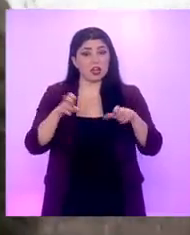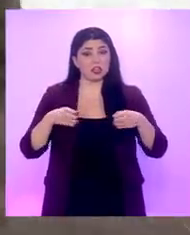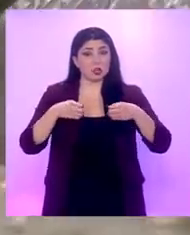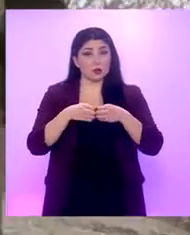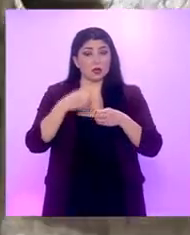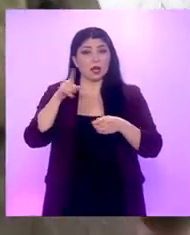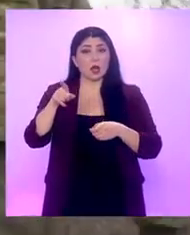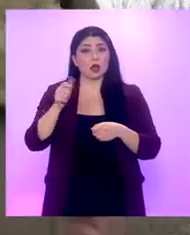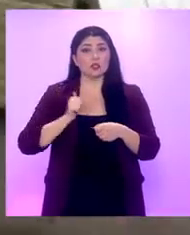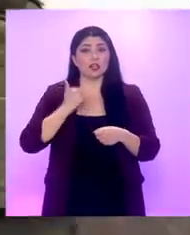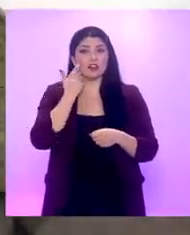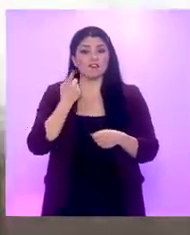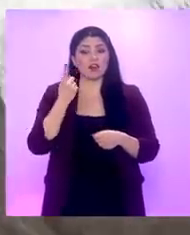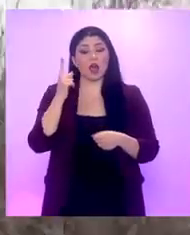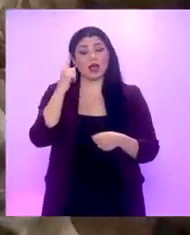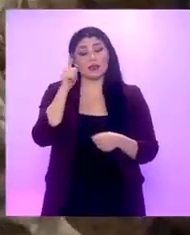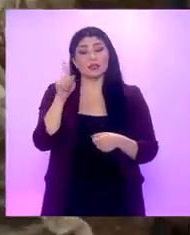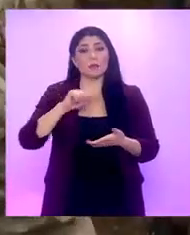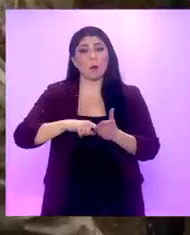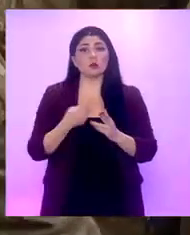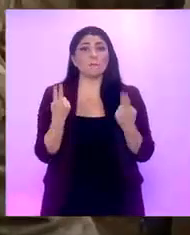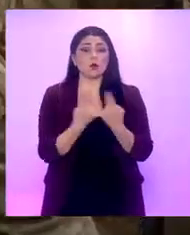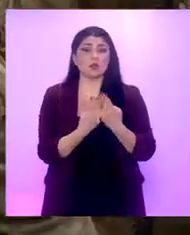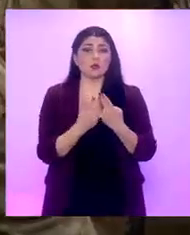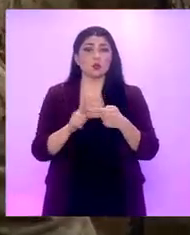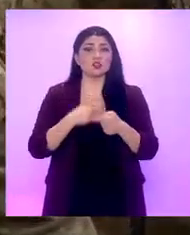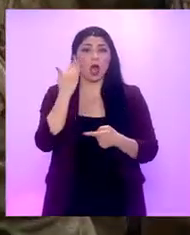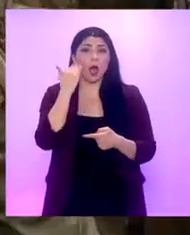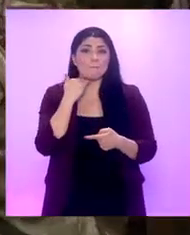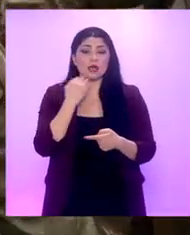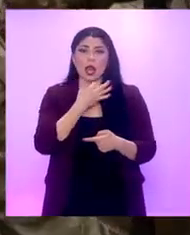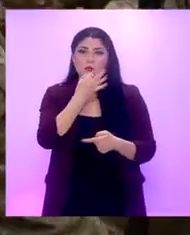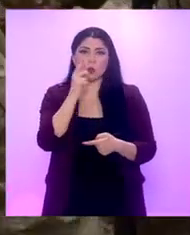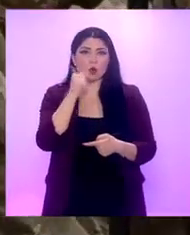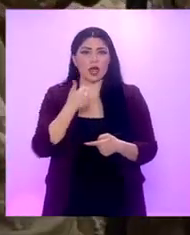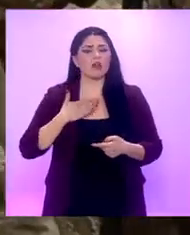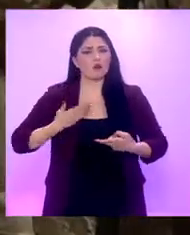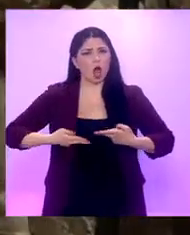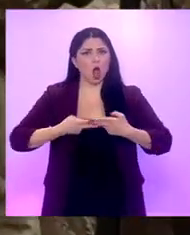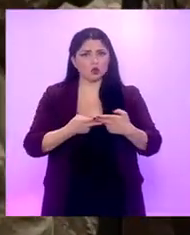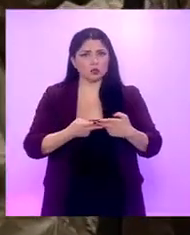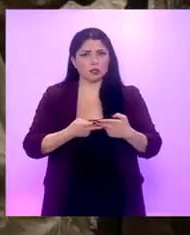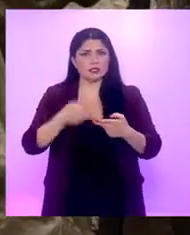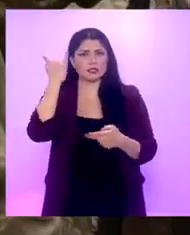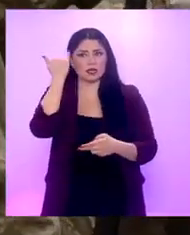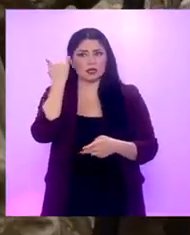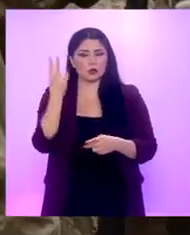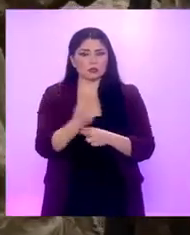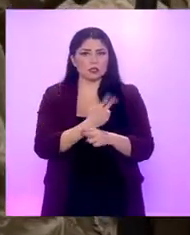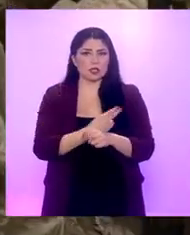retrage trupele când va considera că este momentul potrivit. După ce Statele Unite au asigurat Ucrainei sprijinul lor,